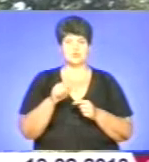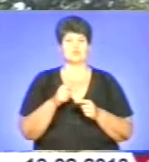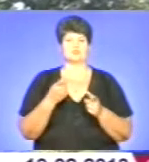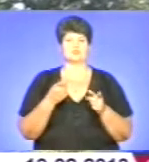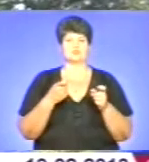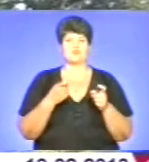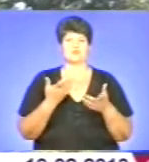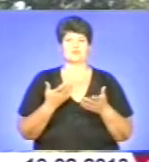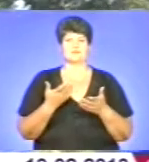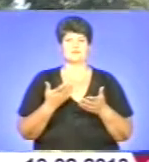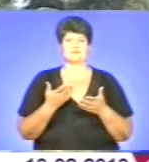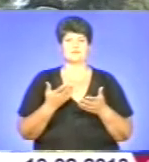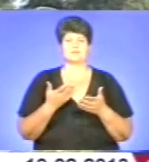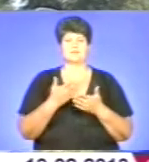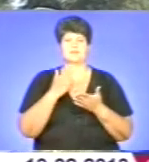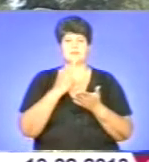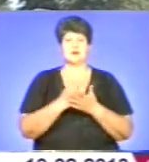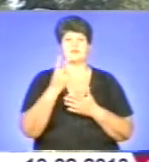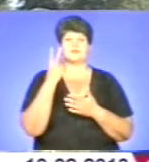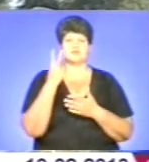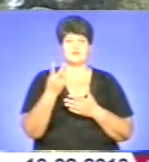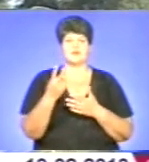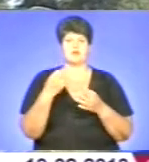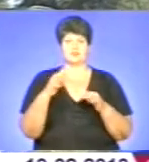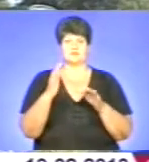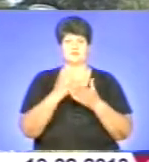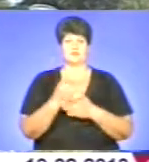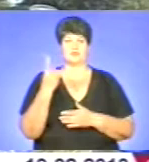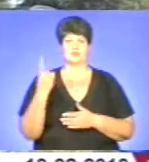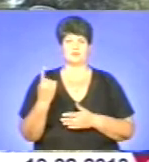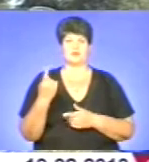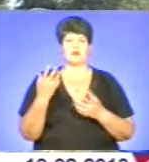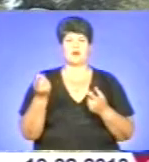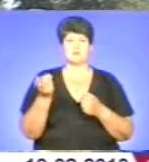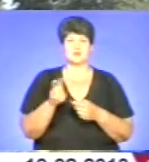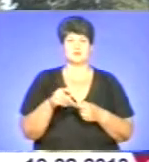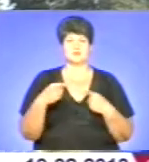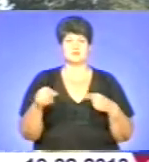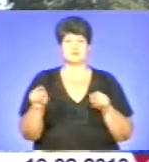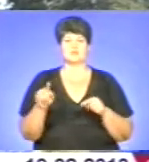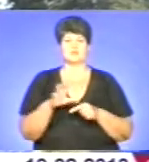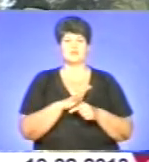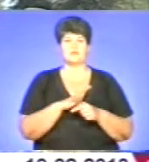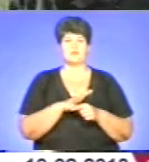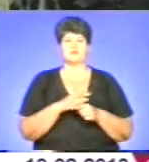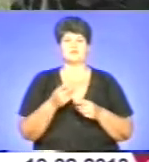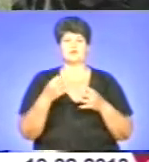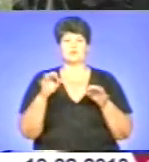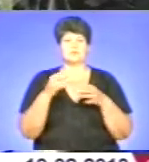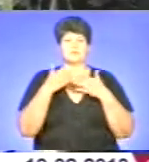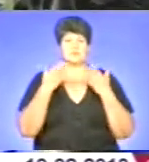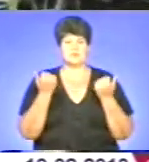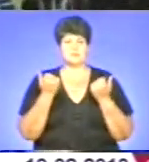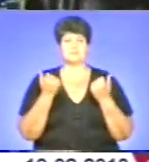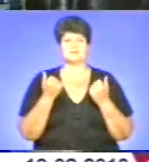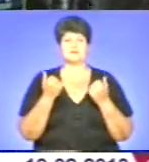зброю має дві одиниці зброї взяв дозвіл на одну одиницю зброї прийшов з другою бу що пророчені дозвола рейдові